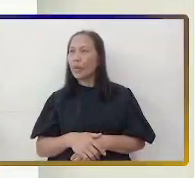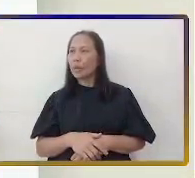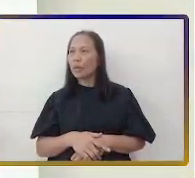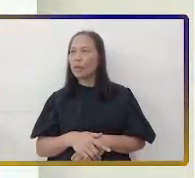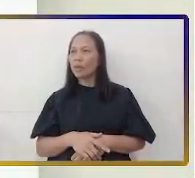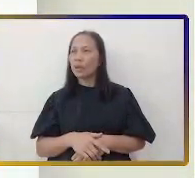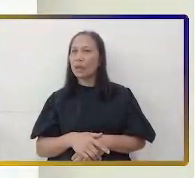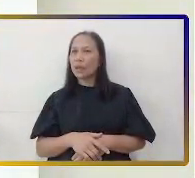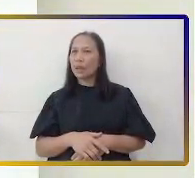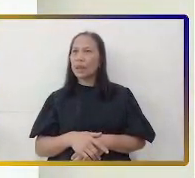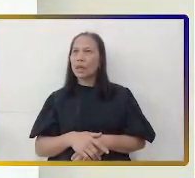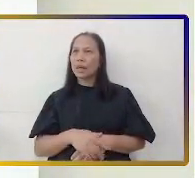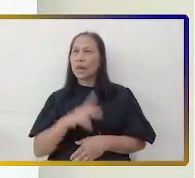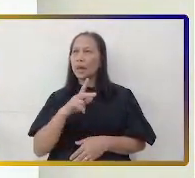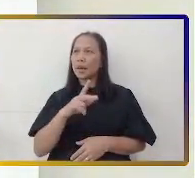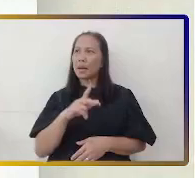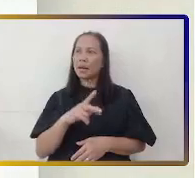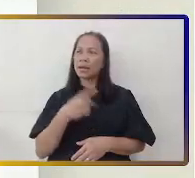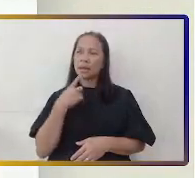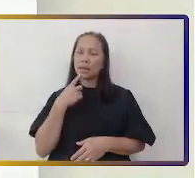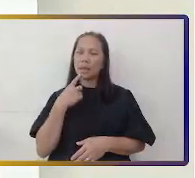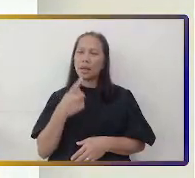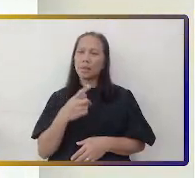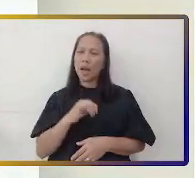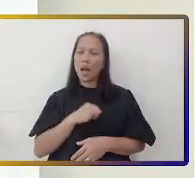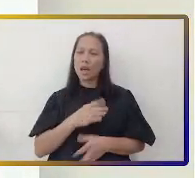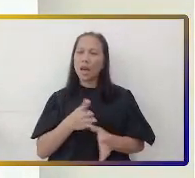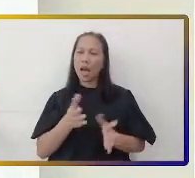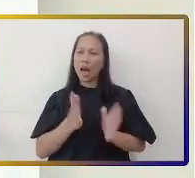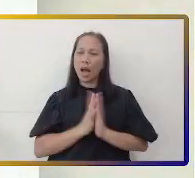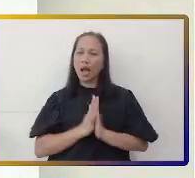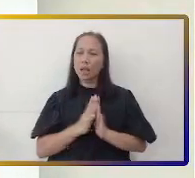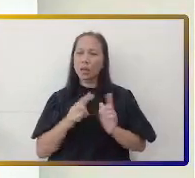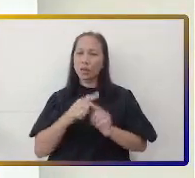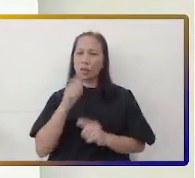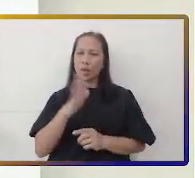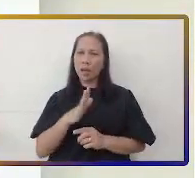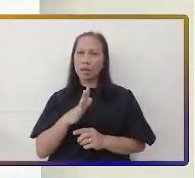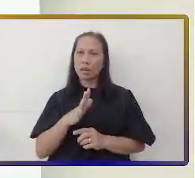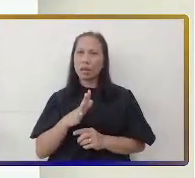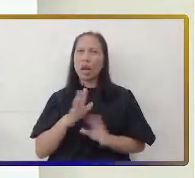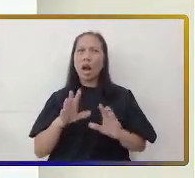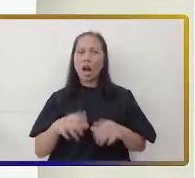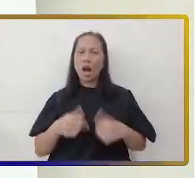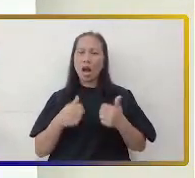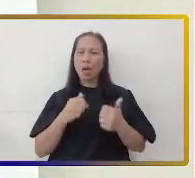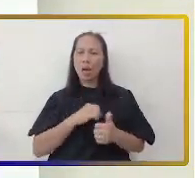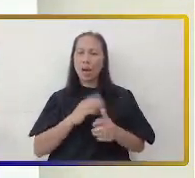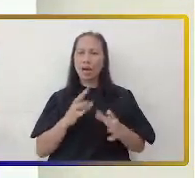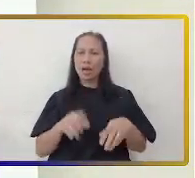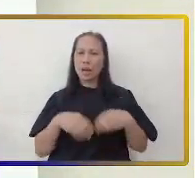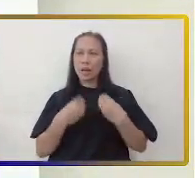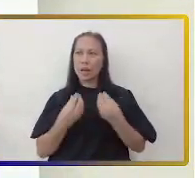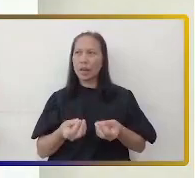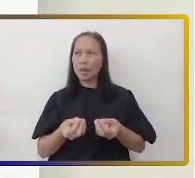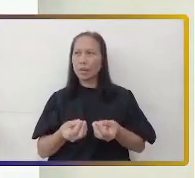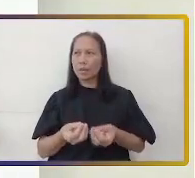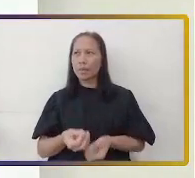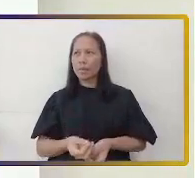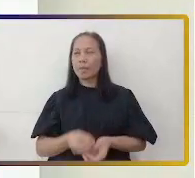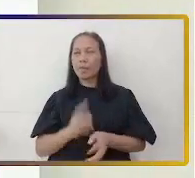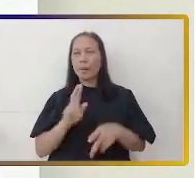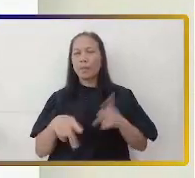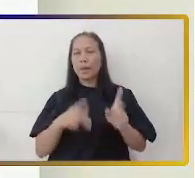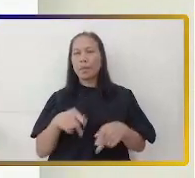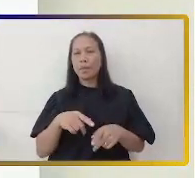Panginoon kaya ang sabi ko sa panginoon na Panginoon Gusto kong magbigay Turuan mo ako paano so sa mga nakakilala sa akin Alam